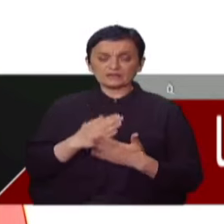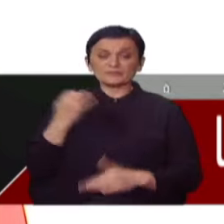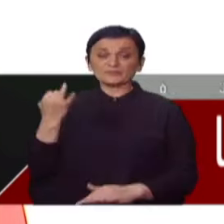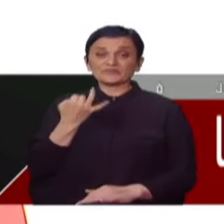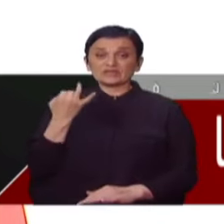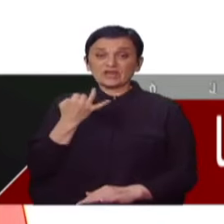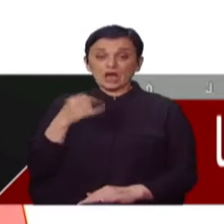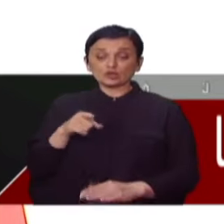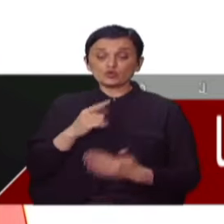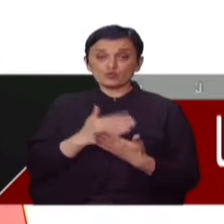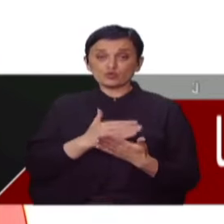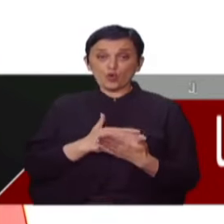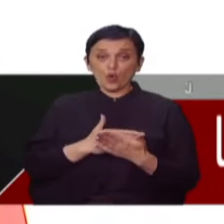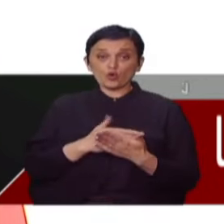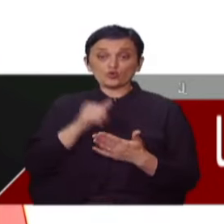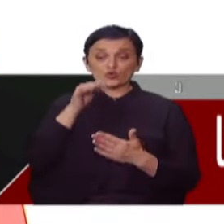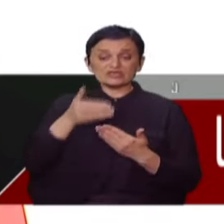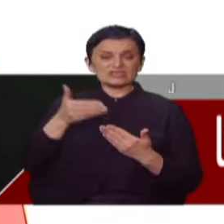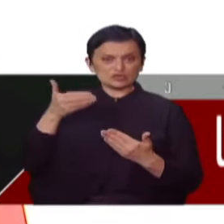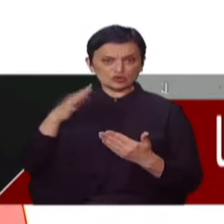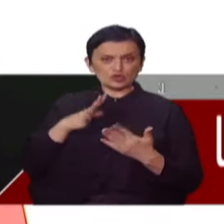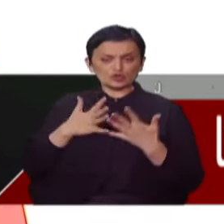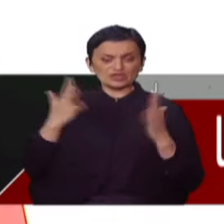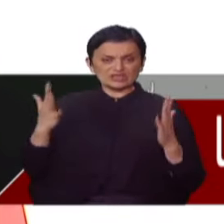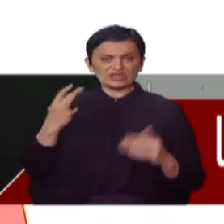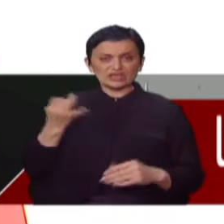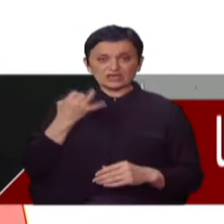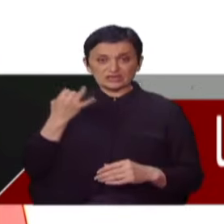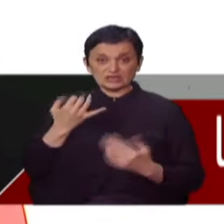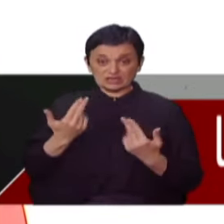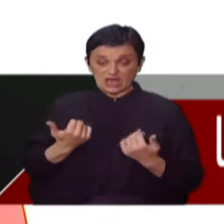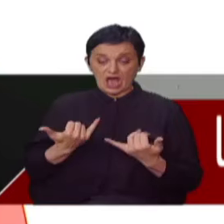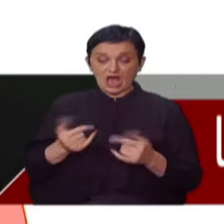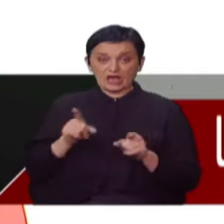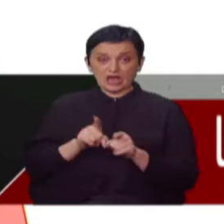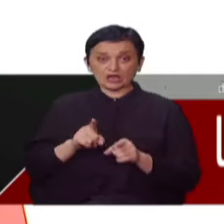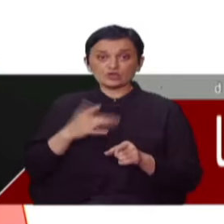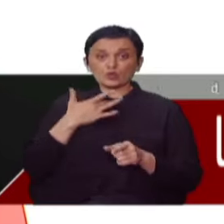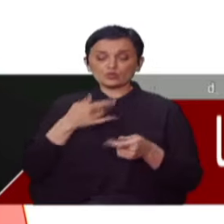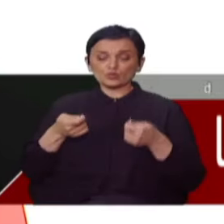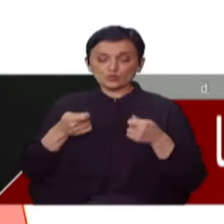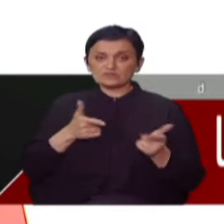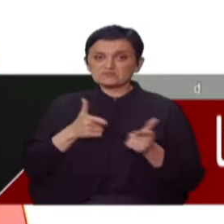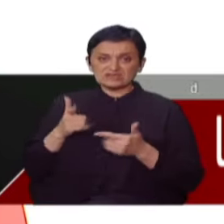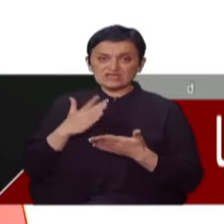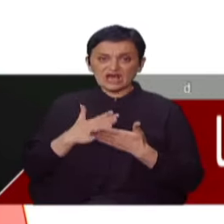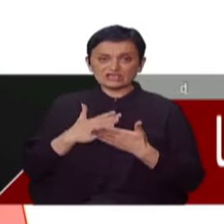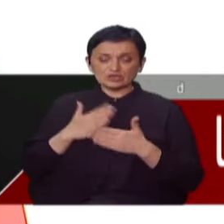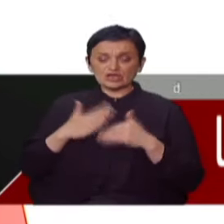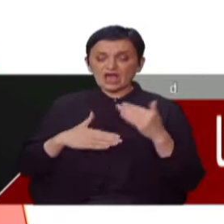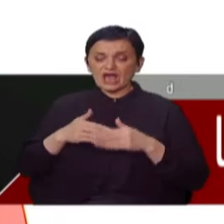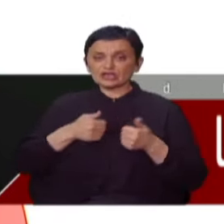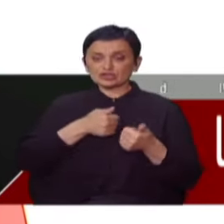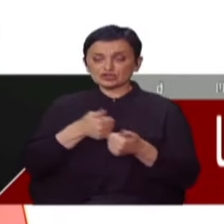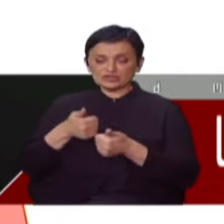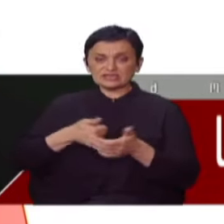დაინტერესებული ამ პროგრამით. წინა წლებში საკმაოდ დიდი იყო ინტერესი და ახლაც მუნიციპალიტეტი მზად არის, რომ ყველანაირად ხელი